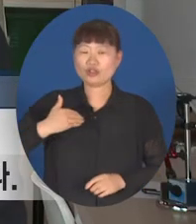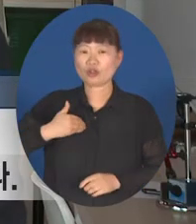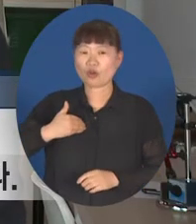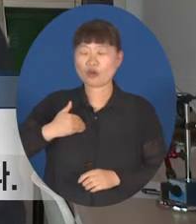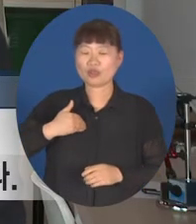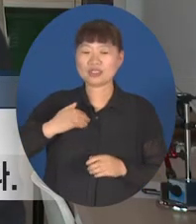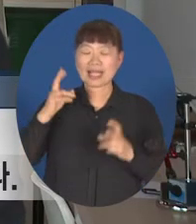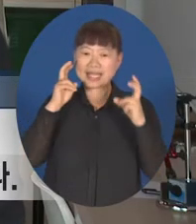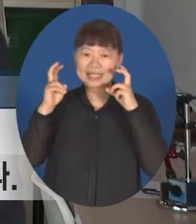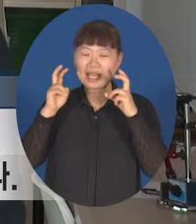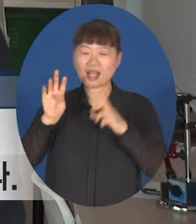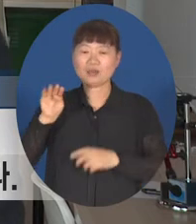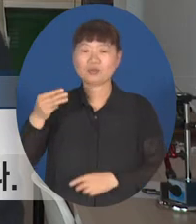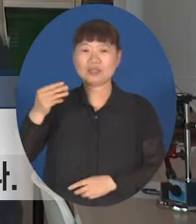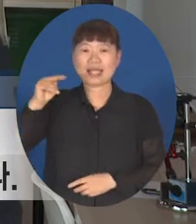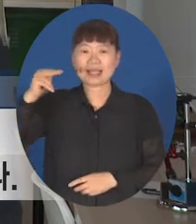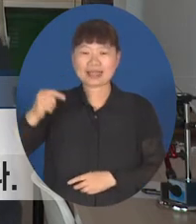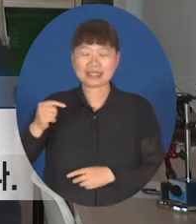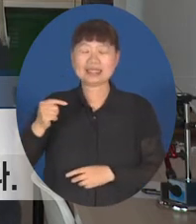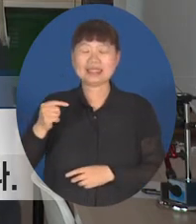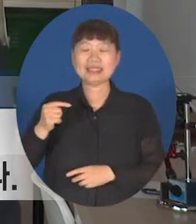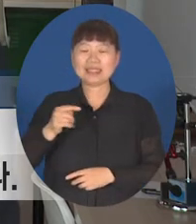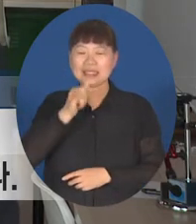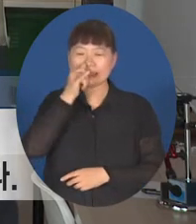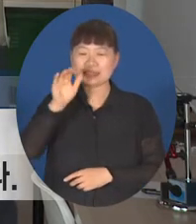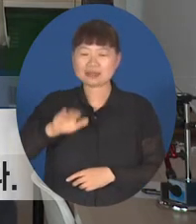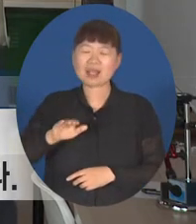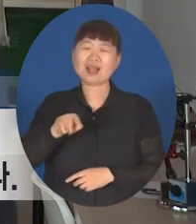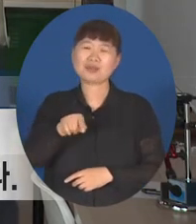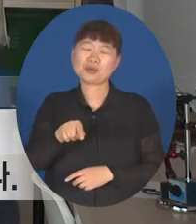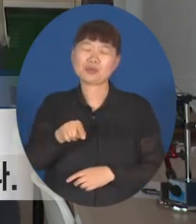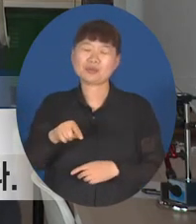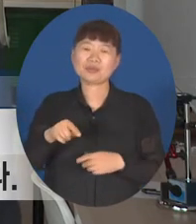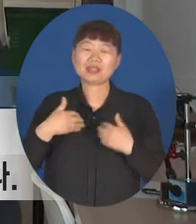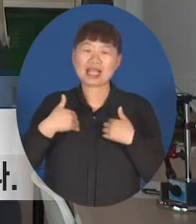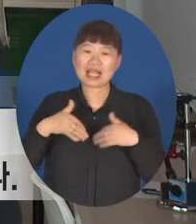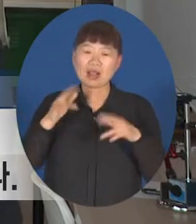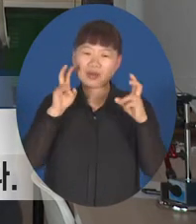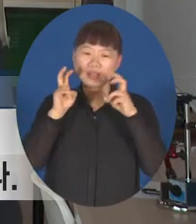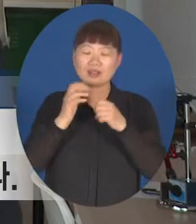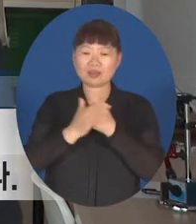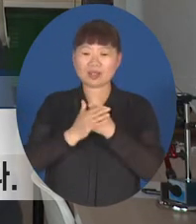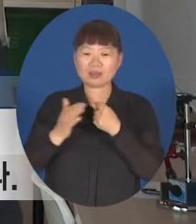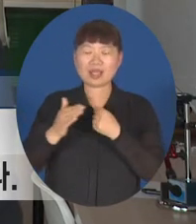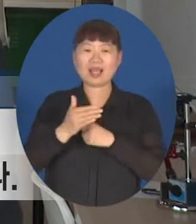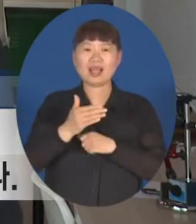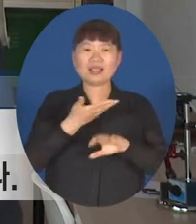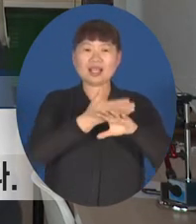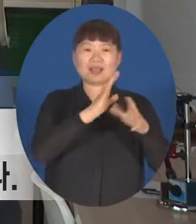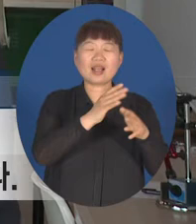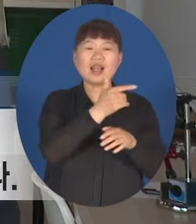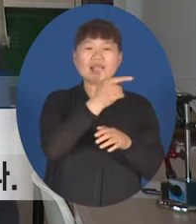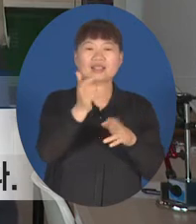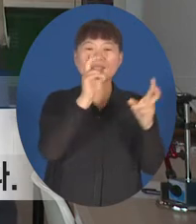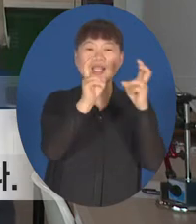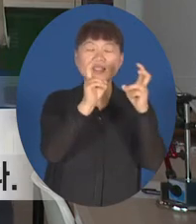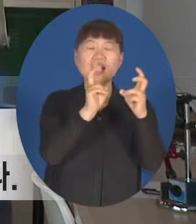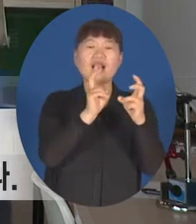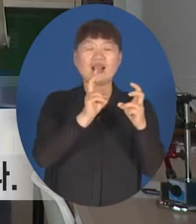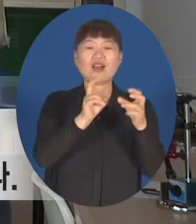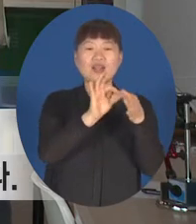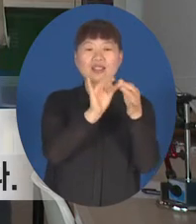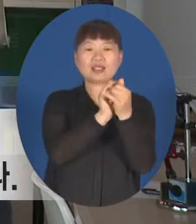브랜드도 있지만 이제 OEM 업체이기 때문에 그 해외 대형 바이어를 만나는 게